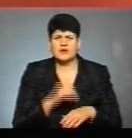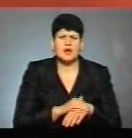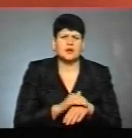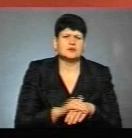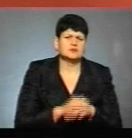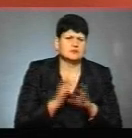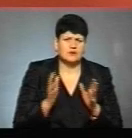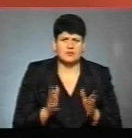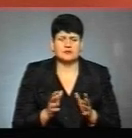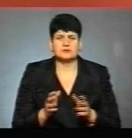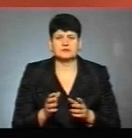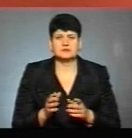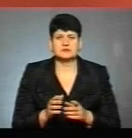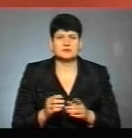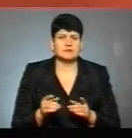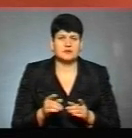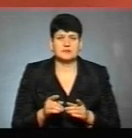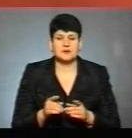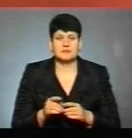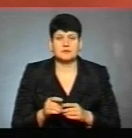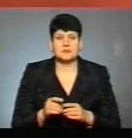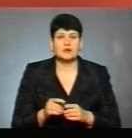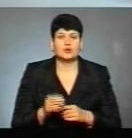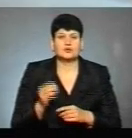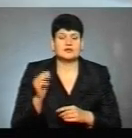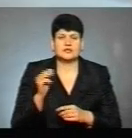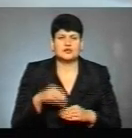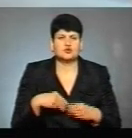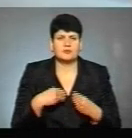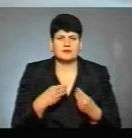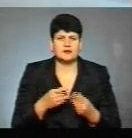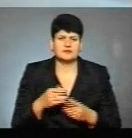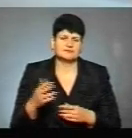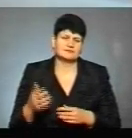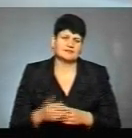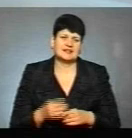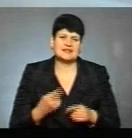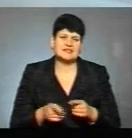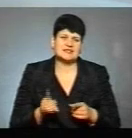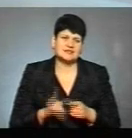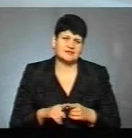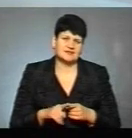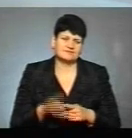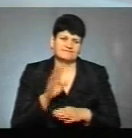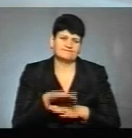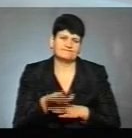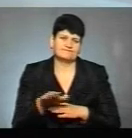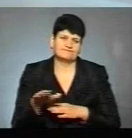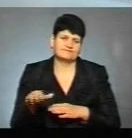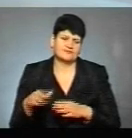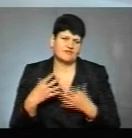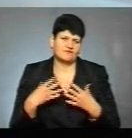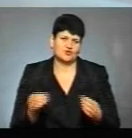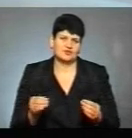там, за одного ми б і 1000 віддали, 100 там. Це, знаєте, це така бутафорія, тільки гра